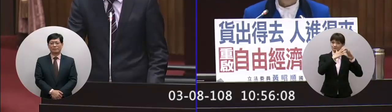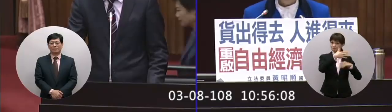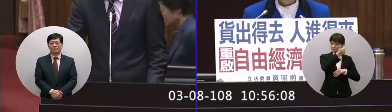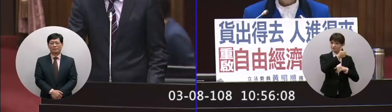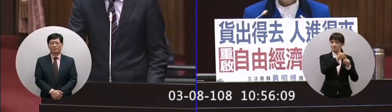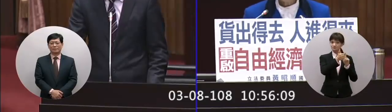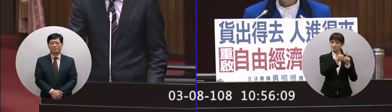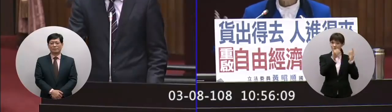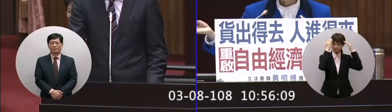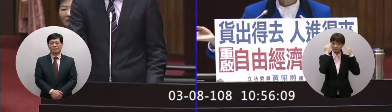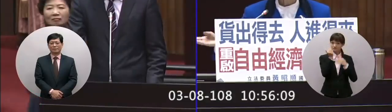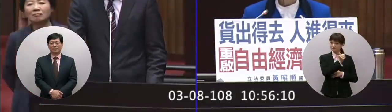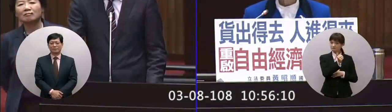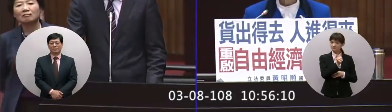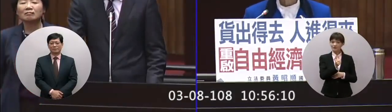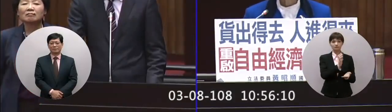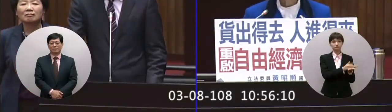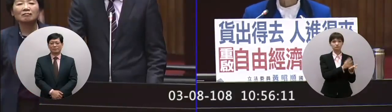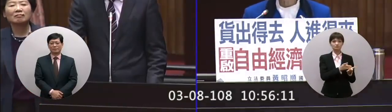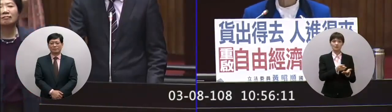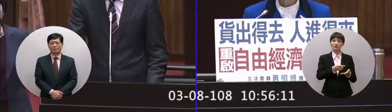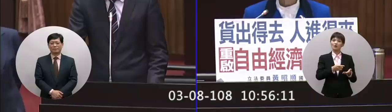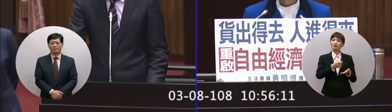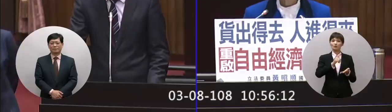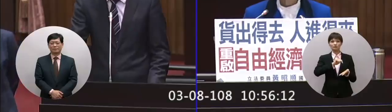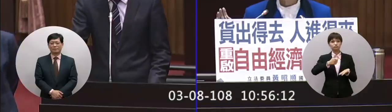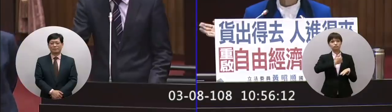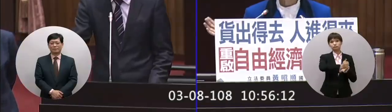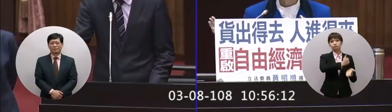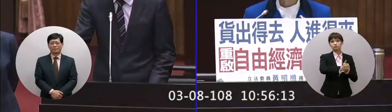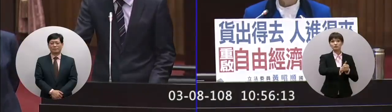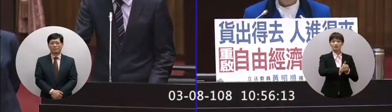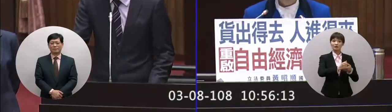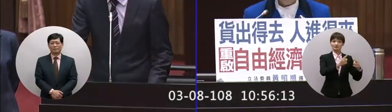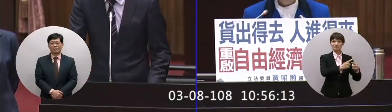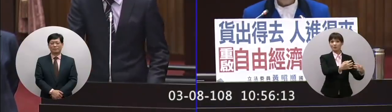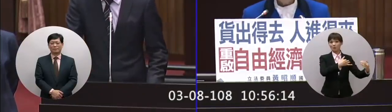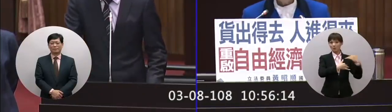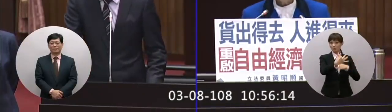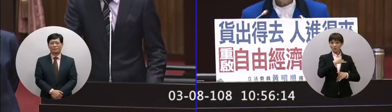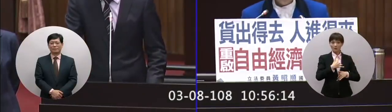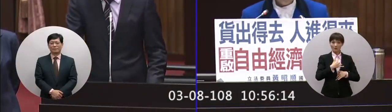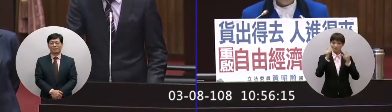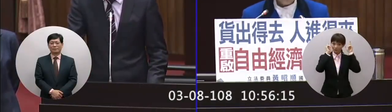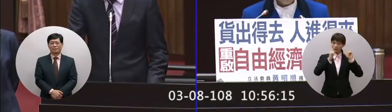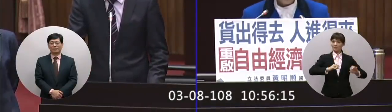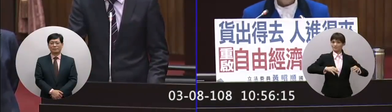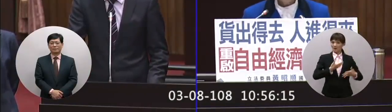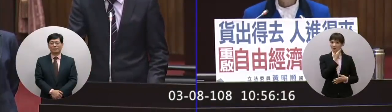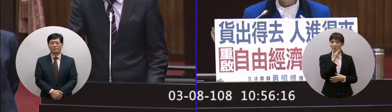所讲的，货出去，人进来。然后高雄发大财，那我